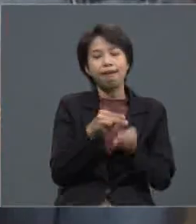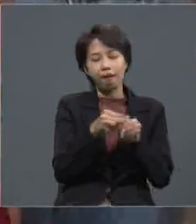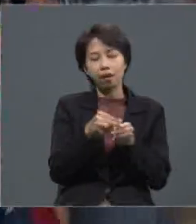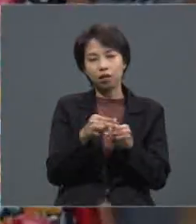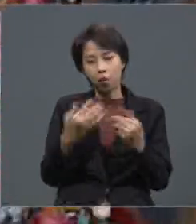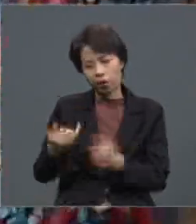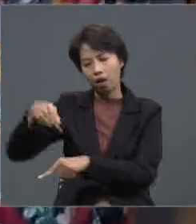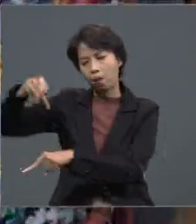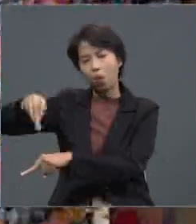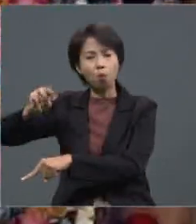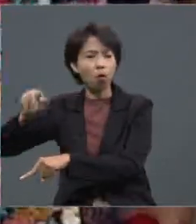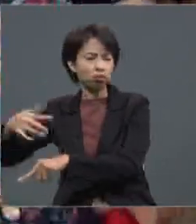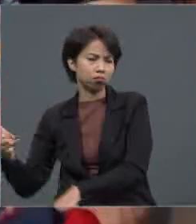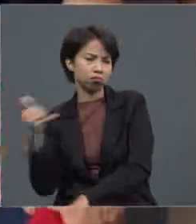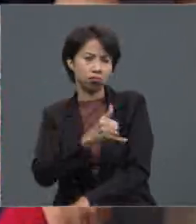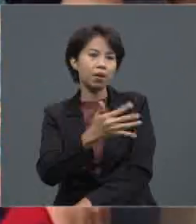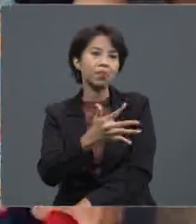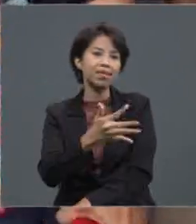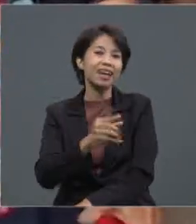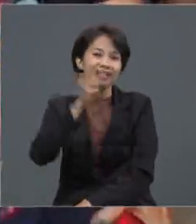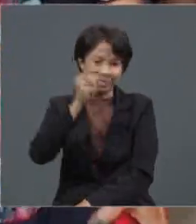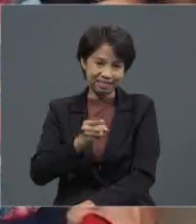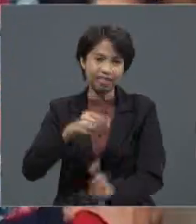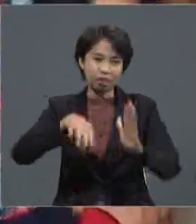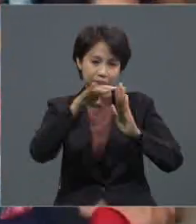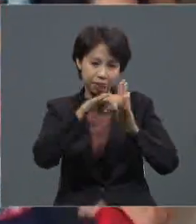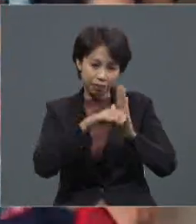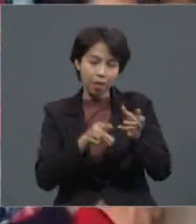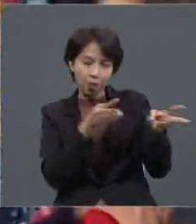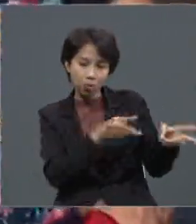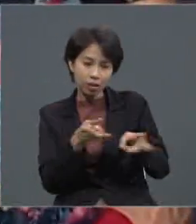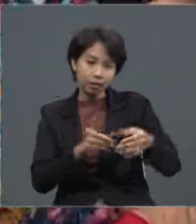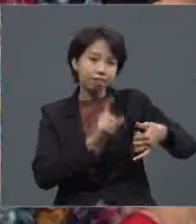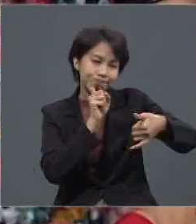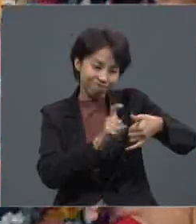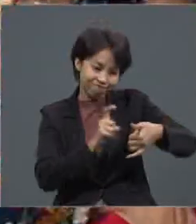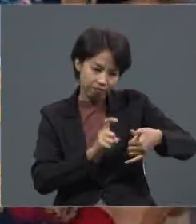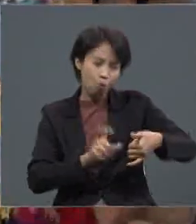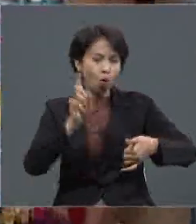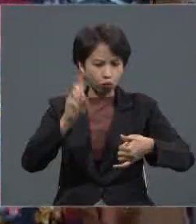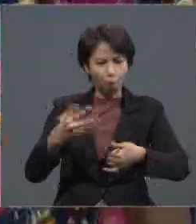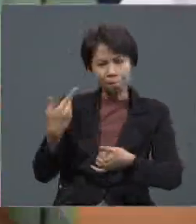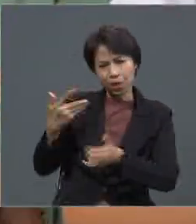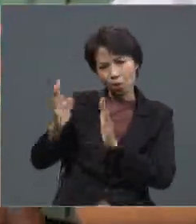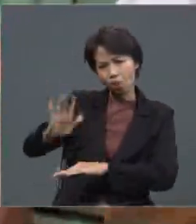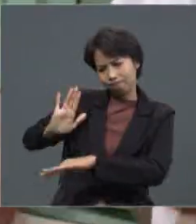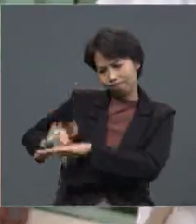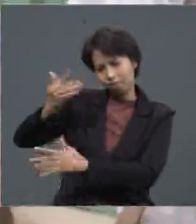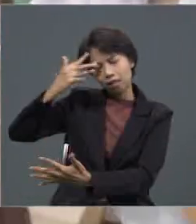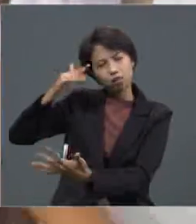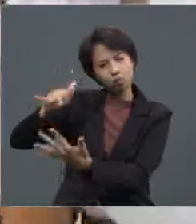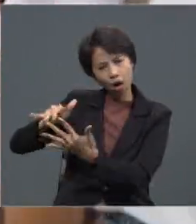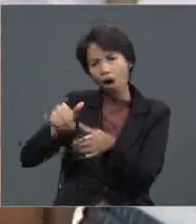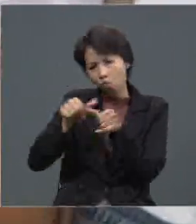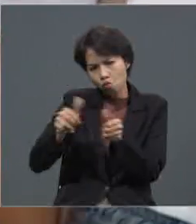ยไม่ได้เดินทางไปยืนยันบอกว่าตามกระบวนการสอบปากคำของเด็กเนี่ยจะต้องมีสหวิชาชีพค่ะอยู่กับเด็กอยู่ด้วยตลอดเวล